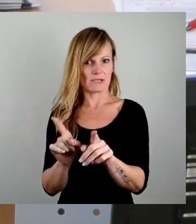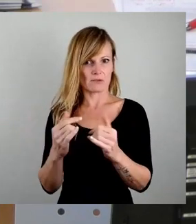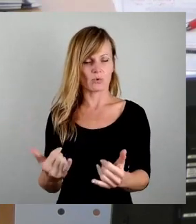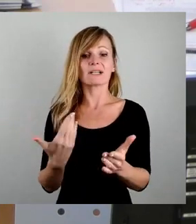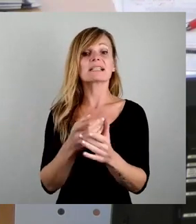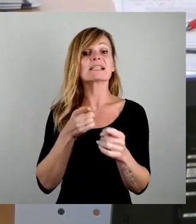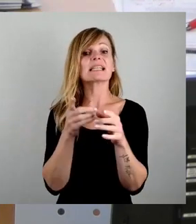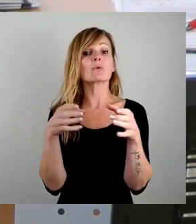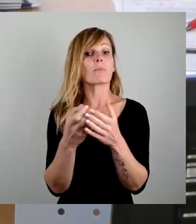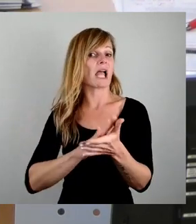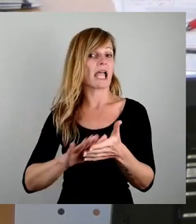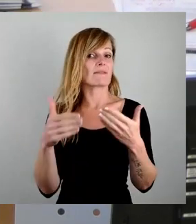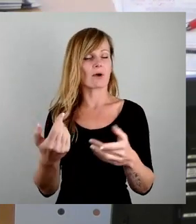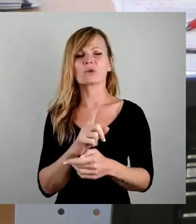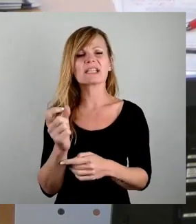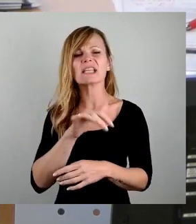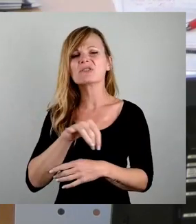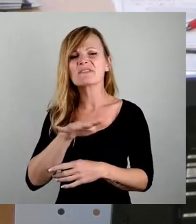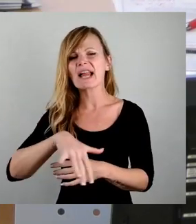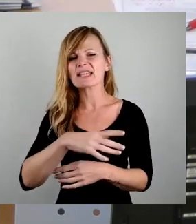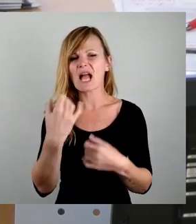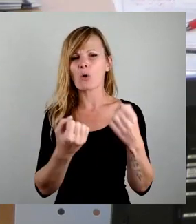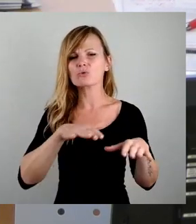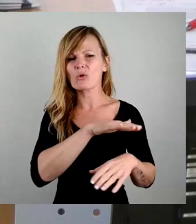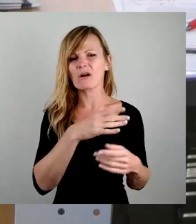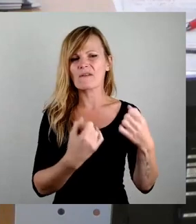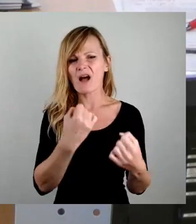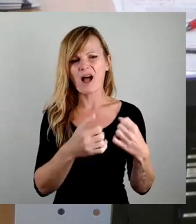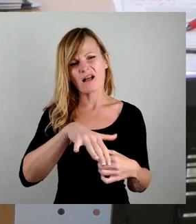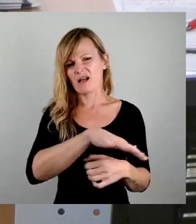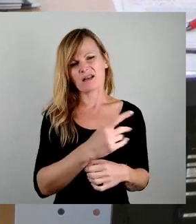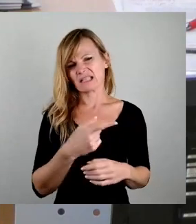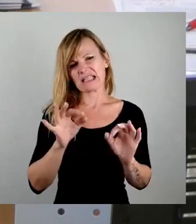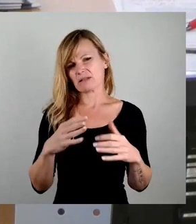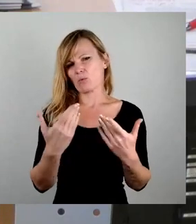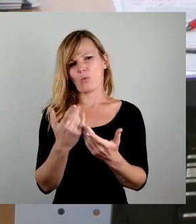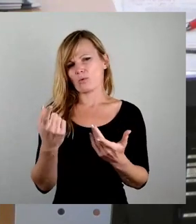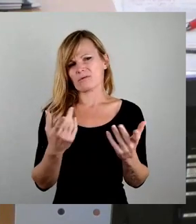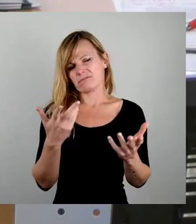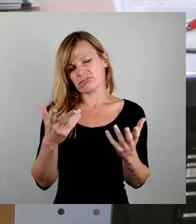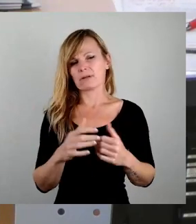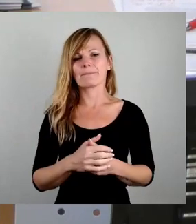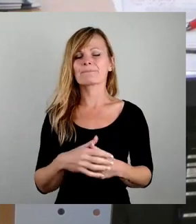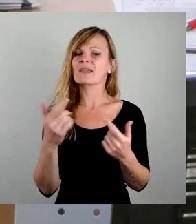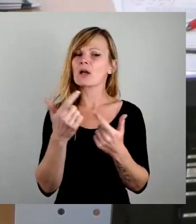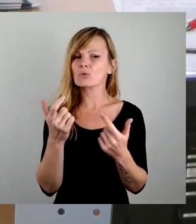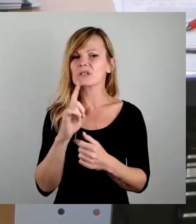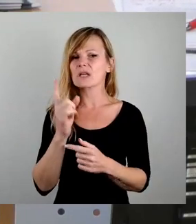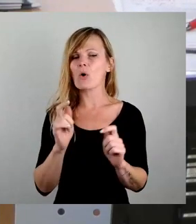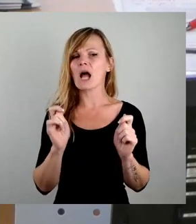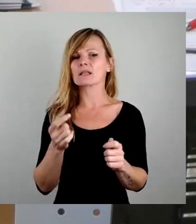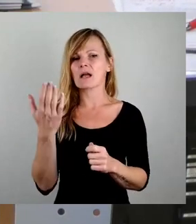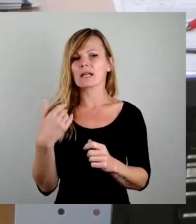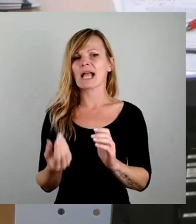sagen, irgendwelche Autofahrer und so weiter und so fort. Also nie ganz da jetzt hingegriffen. Lustig finde ich den Antrag, den Ergänzungs-